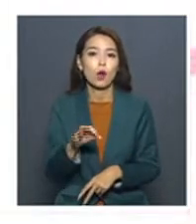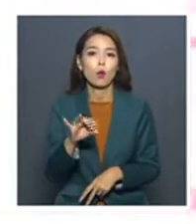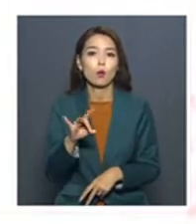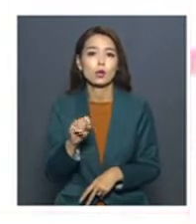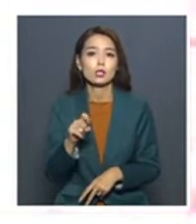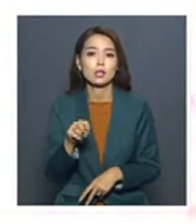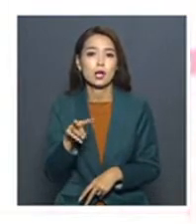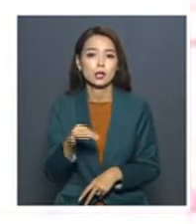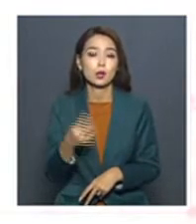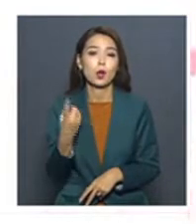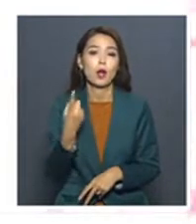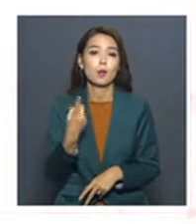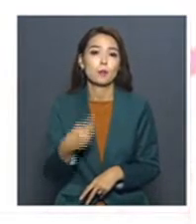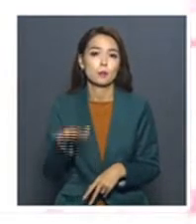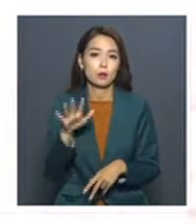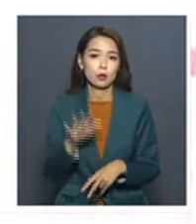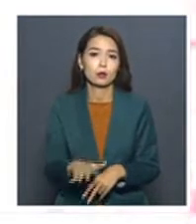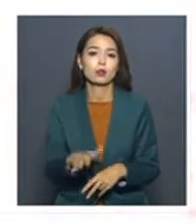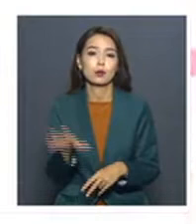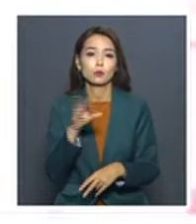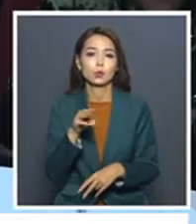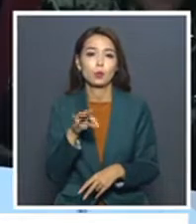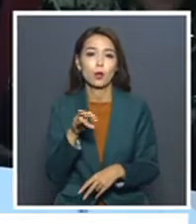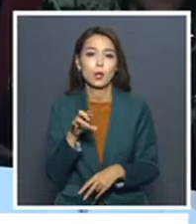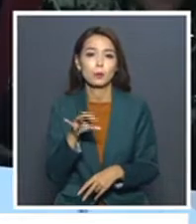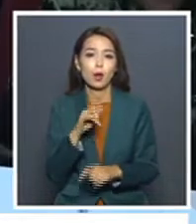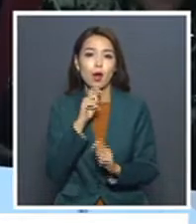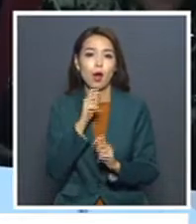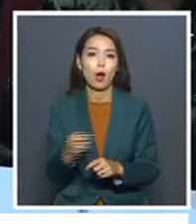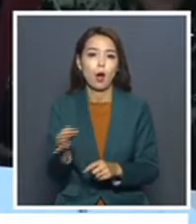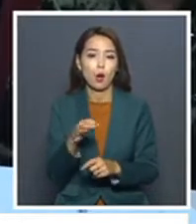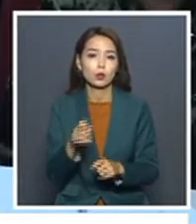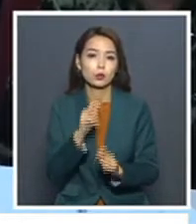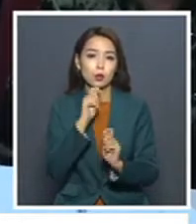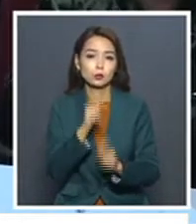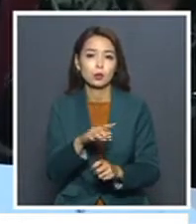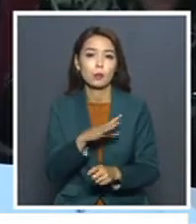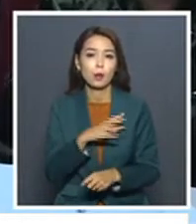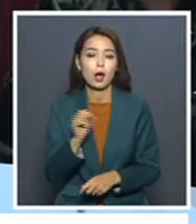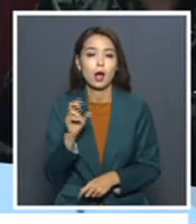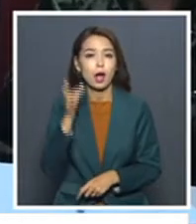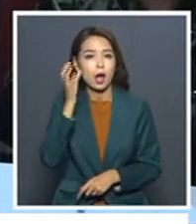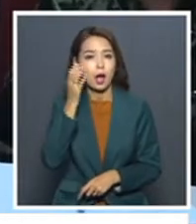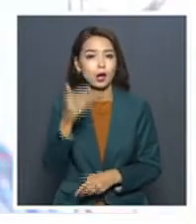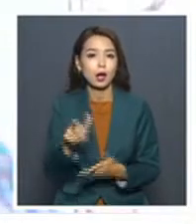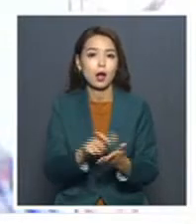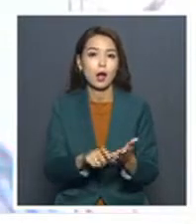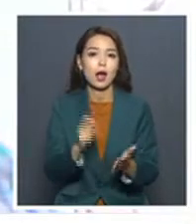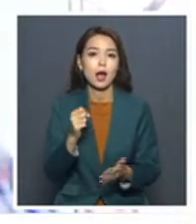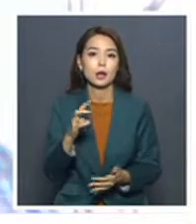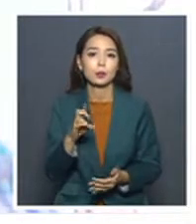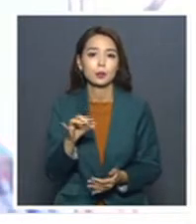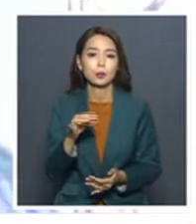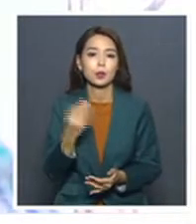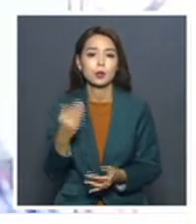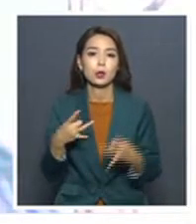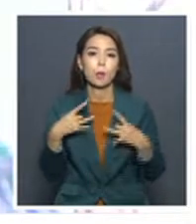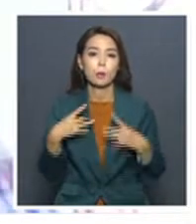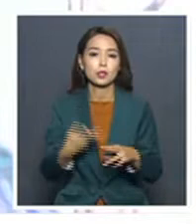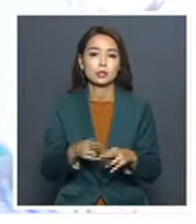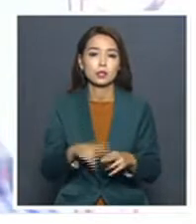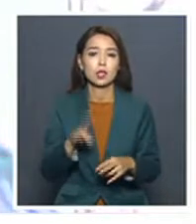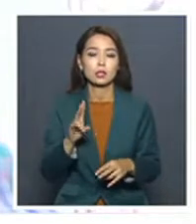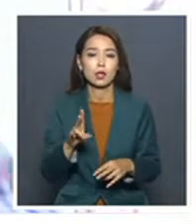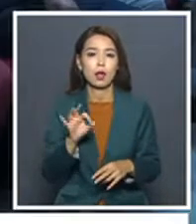танылса, бірінші орын Төлеби ауданының мектеп оқушысына бұйырды. Ақын Ханбибі Есенғарағызының мерейтойы қараша айында Түркістан